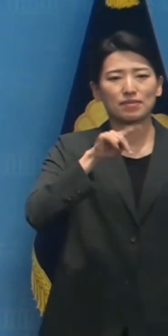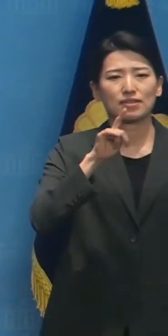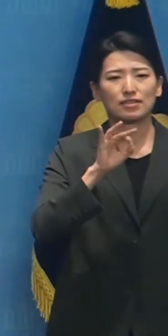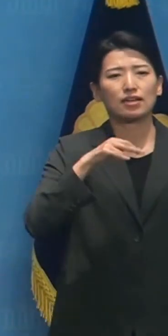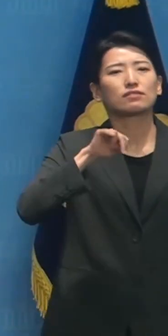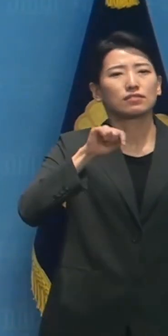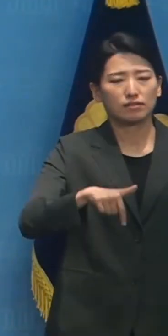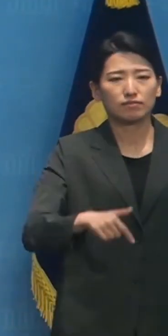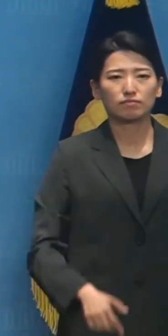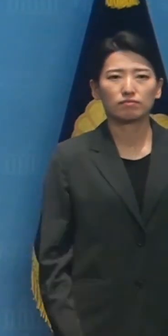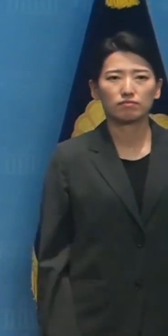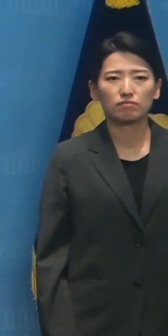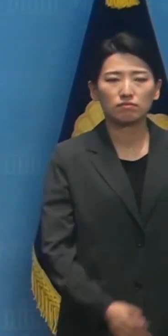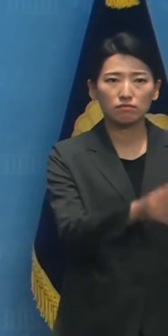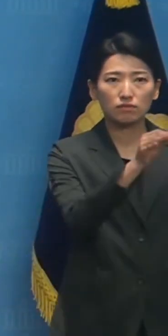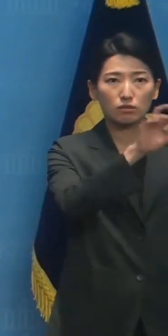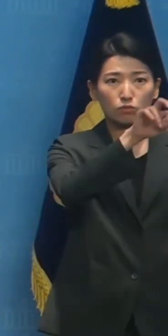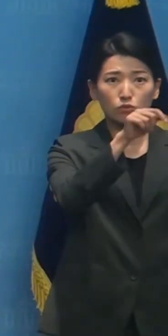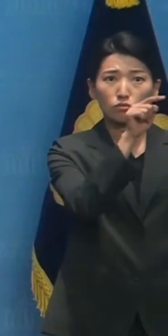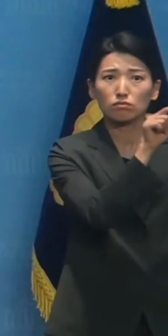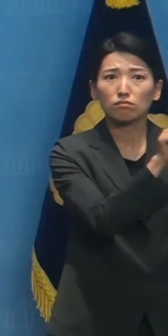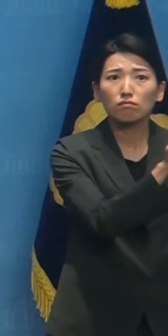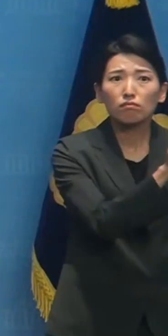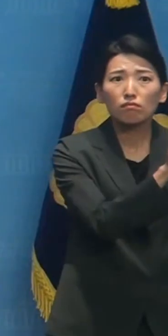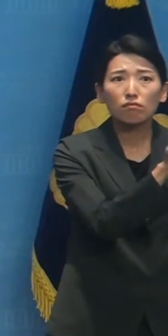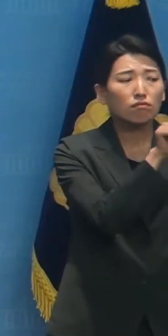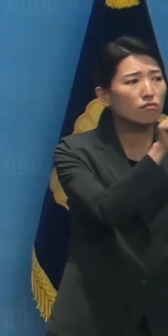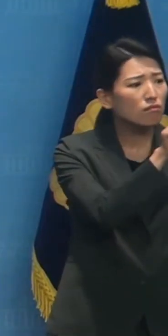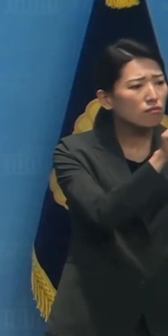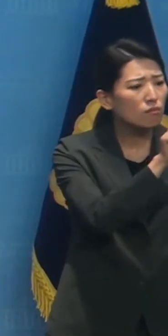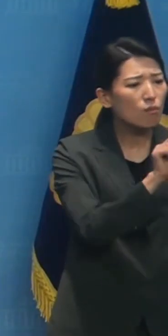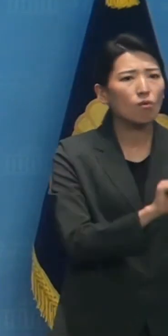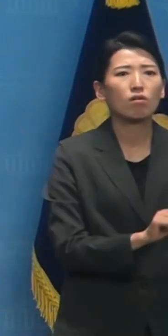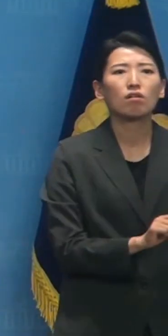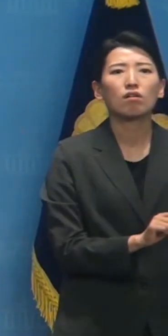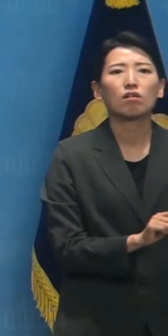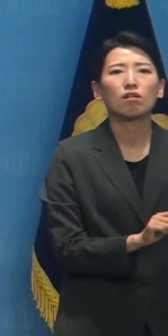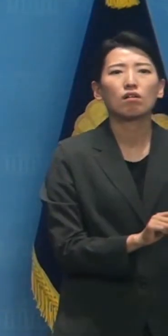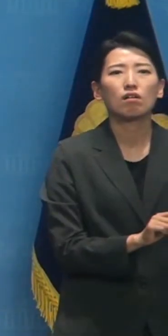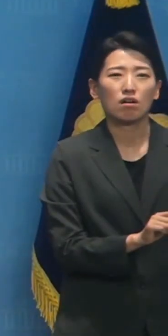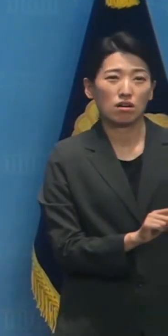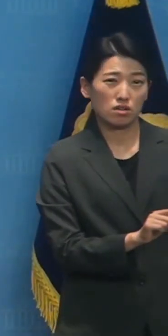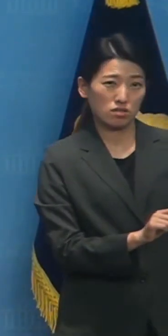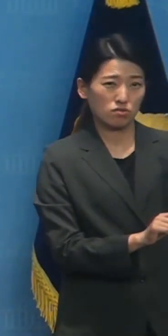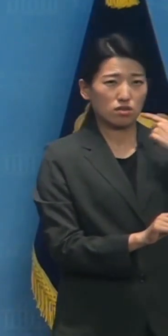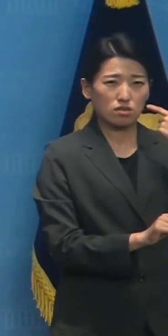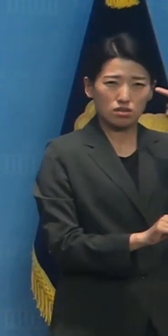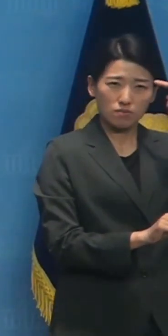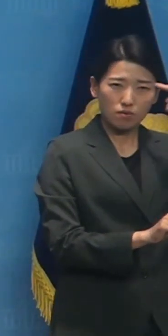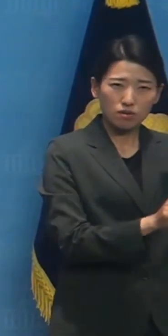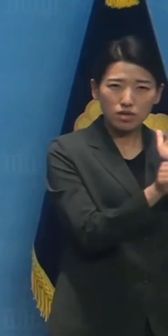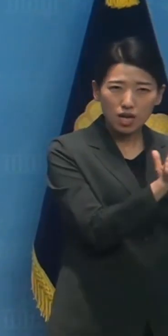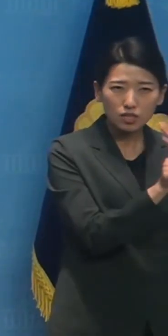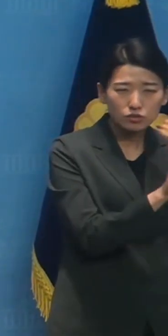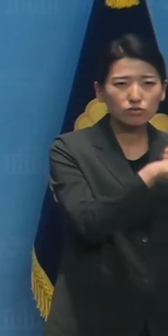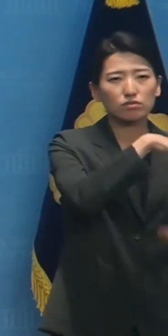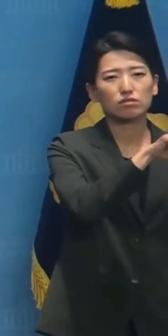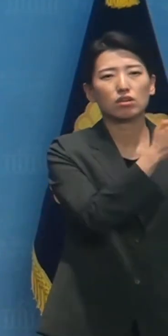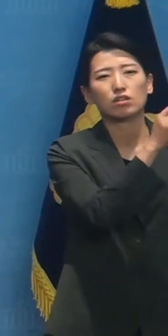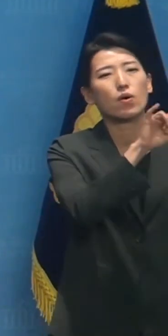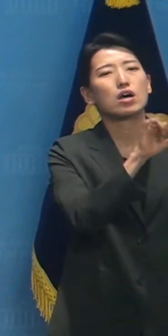정치적 뒷배, 정광훈에 대해서 엄정한 수사를 촉구하는 기자회견을 시작하도록 하겠습니다.